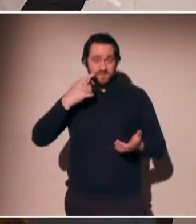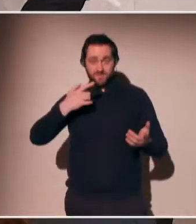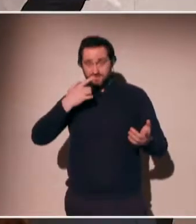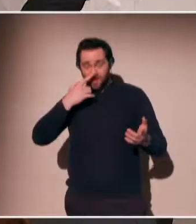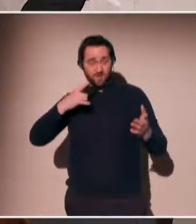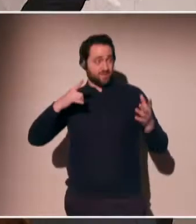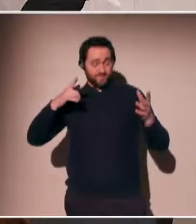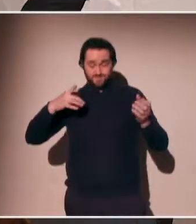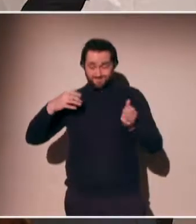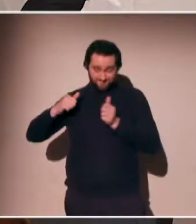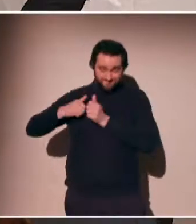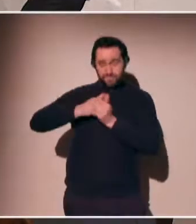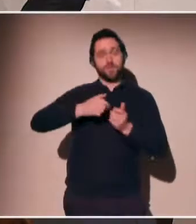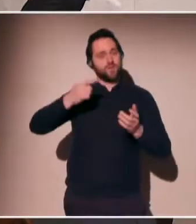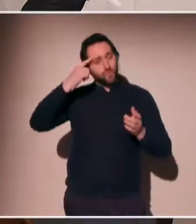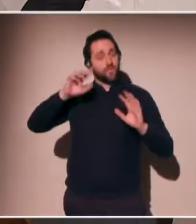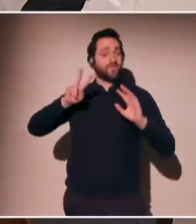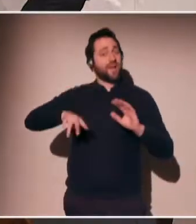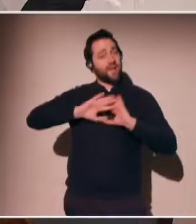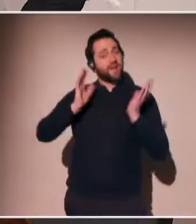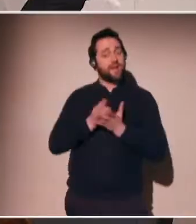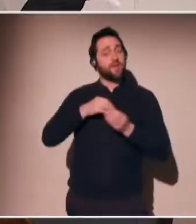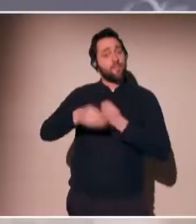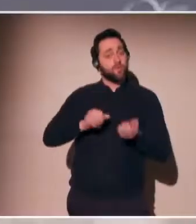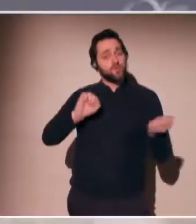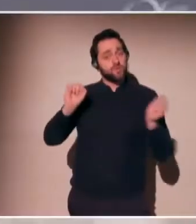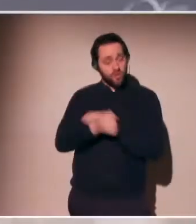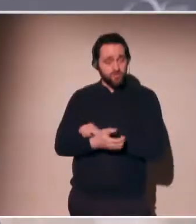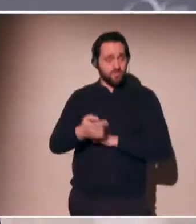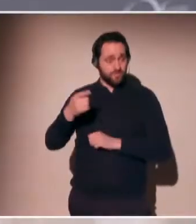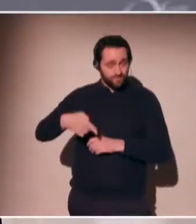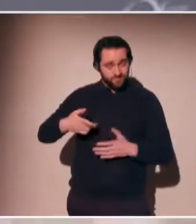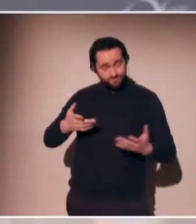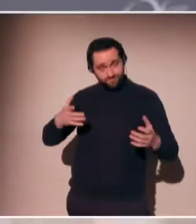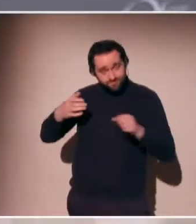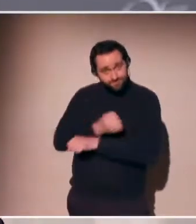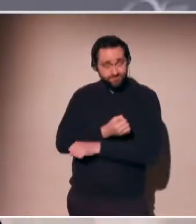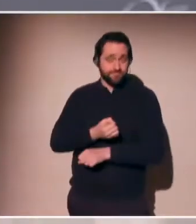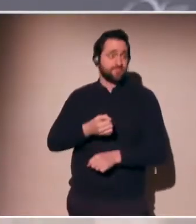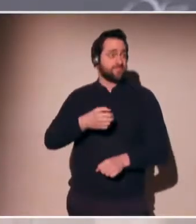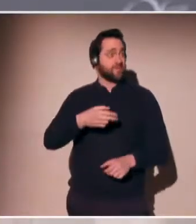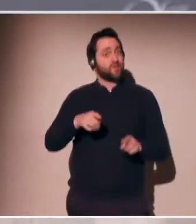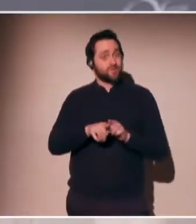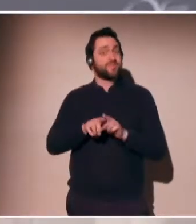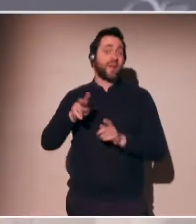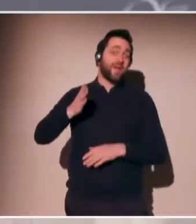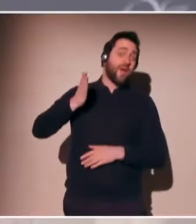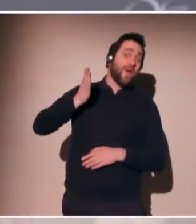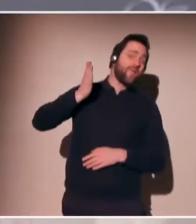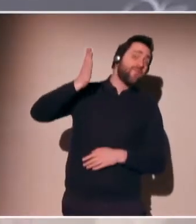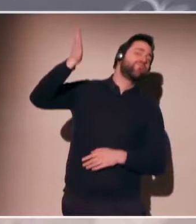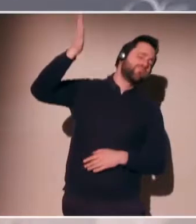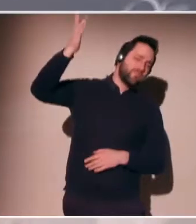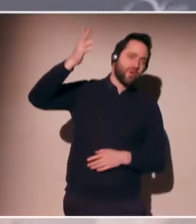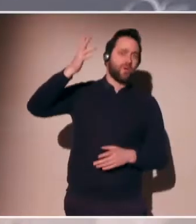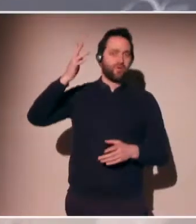le monde aussi. Et puis à long terme, à plus long terme, comment faire lorsque les systèmes vont devenir plus intelligents que les humains dans de nombreux domaines, voire